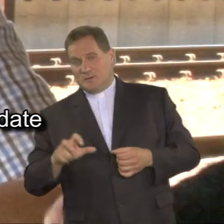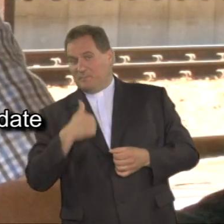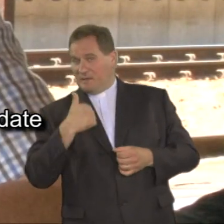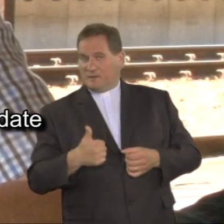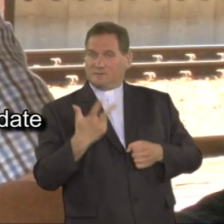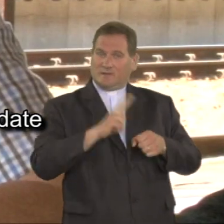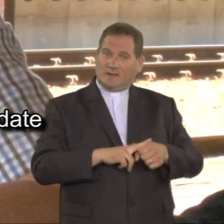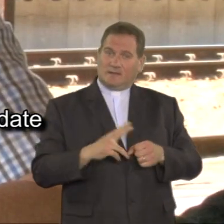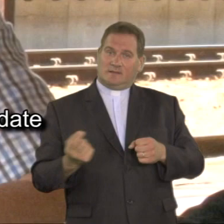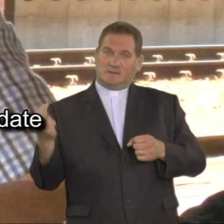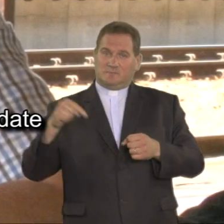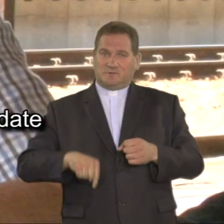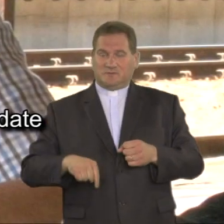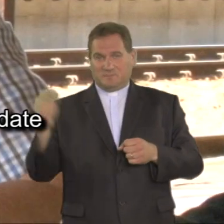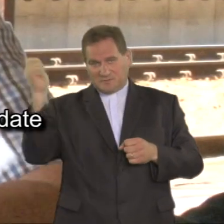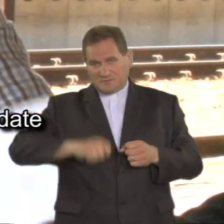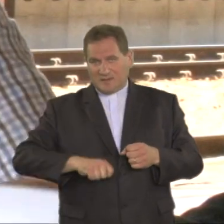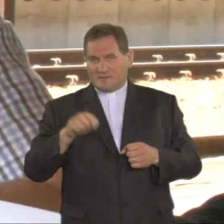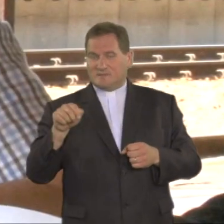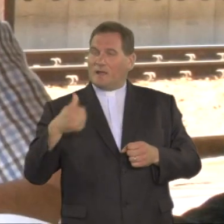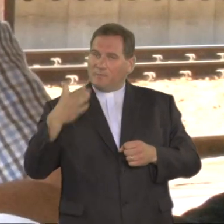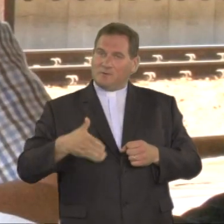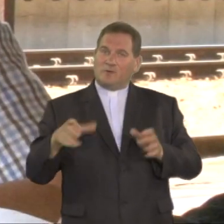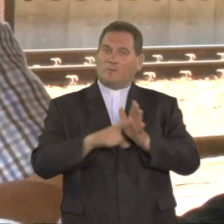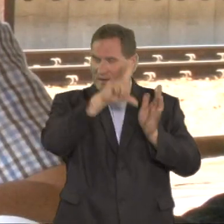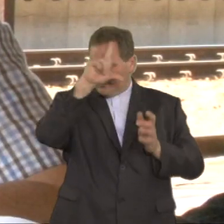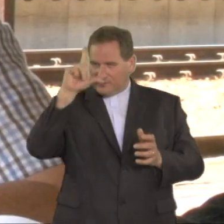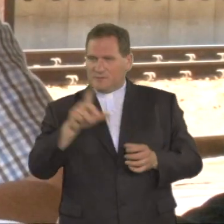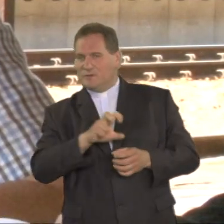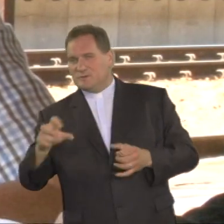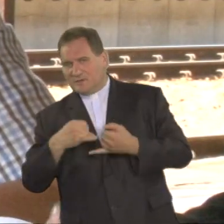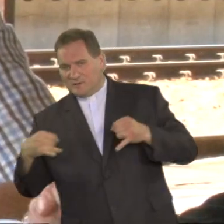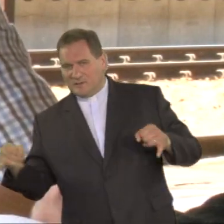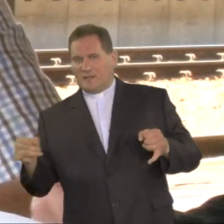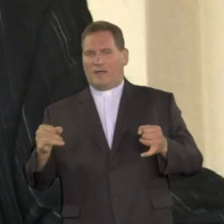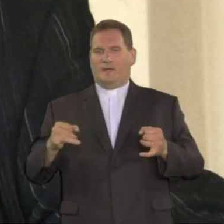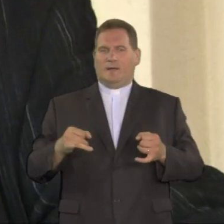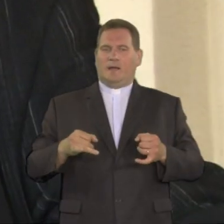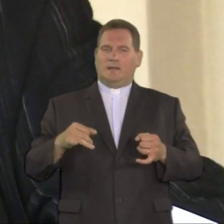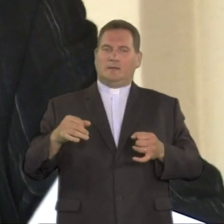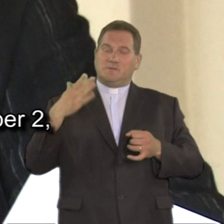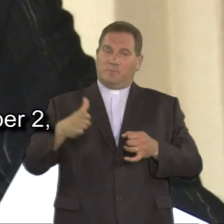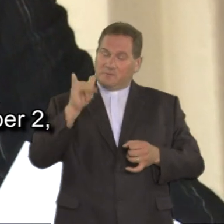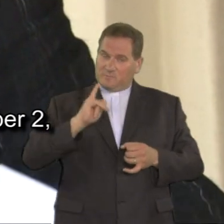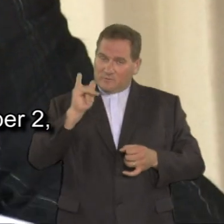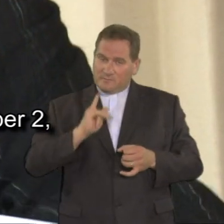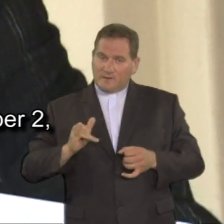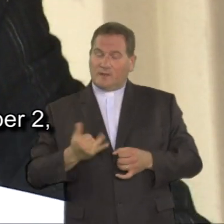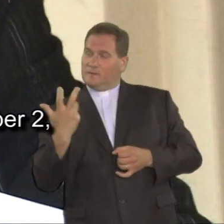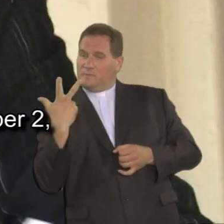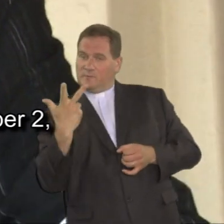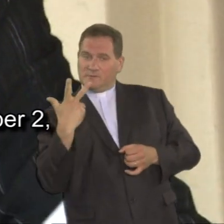czy pierwsza data to jest pociąg dla pasażerów, czy pierwsza data jest to przyjazd pociągu próbnego? No, ale i już tam się trzy terminy zrobiły. Pierwszy raz